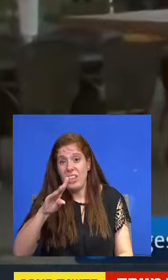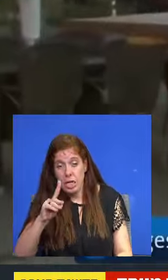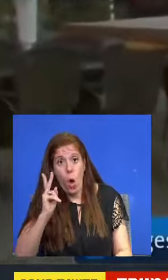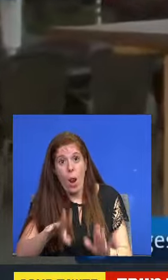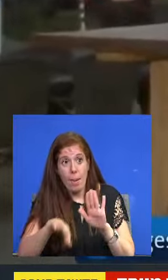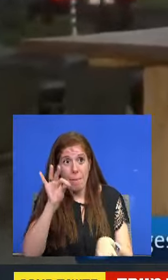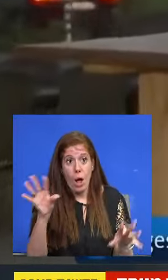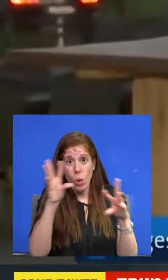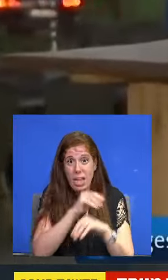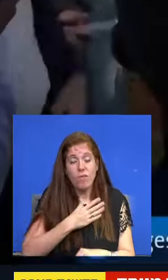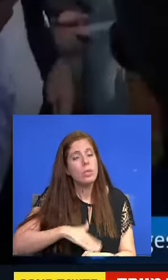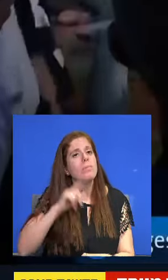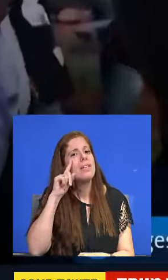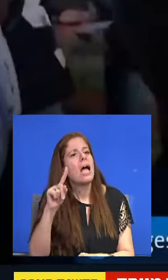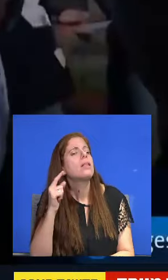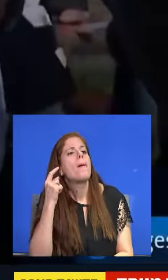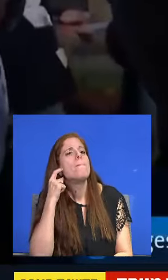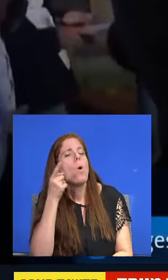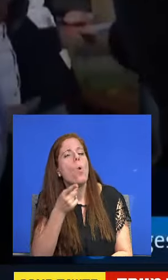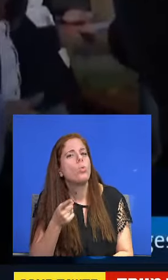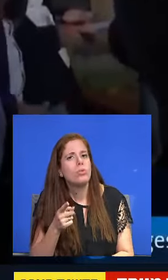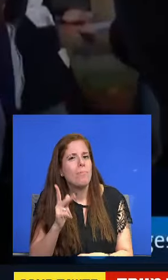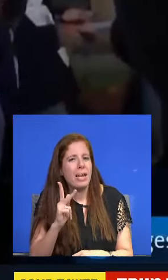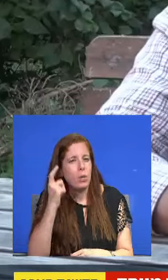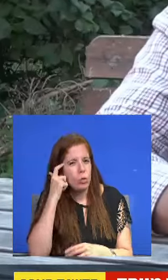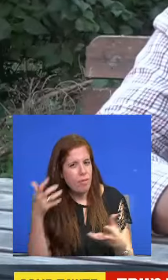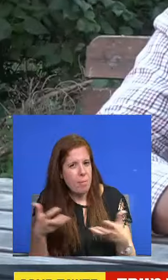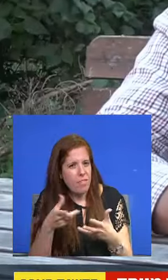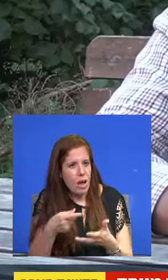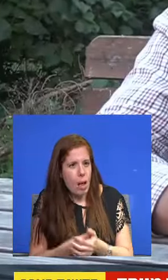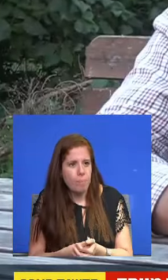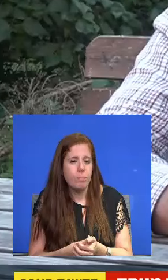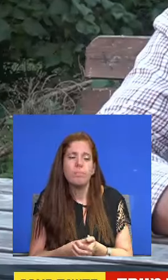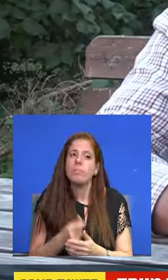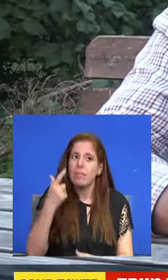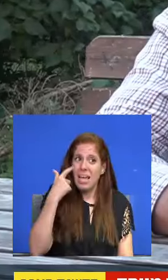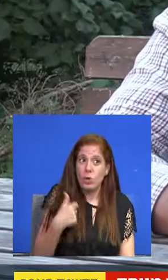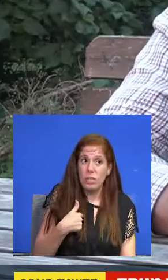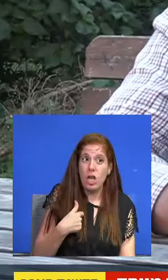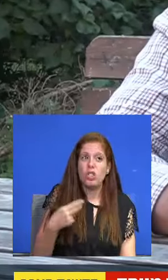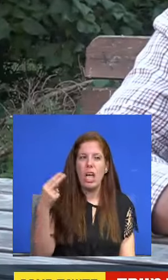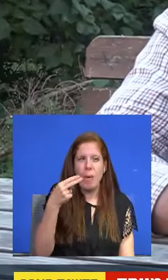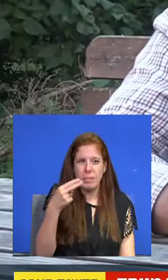רוצים לדעת מה דעתו של קוניג על המפלגה. I know that Hamaskin